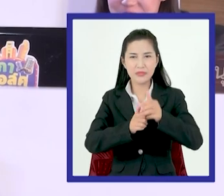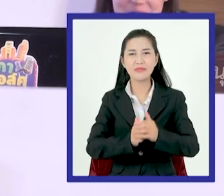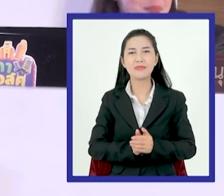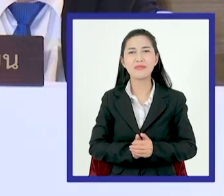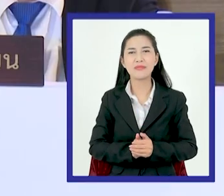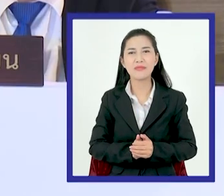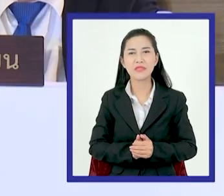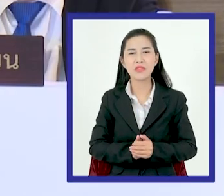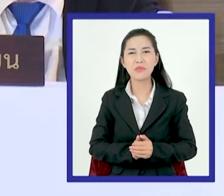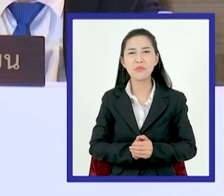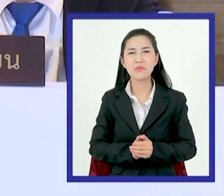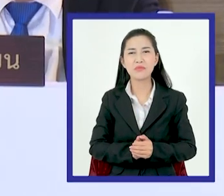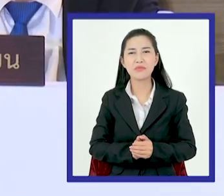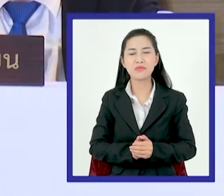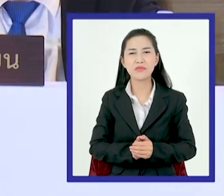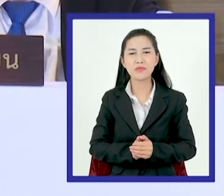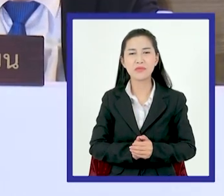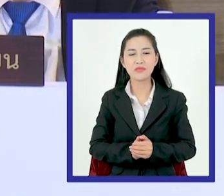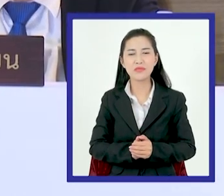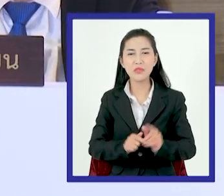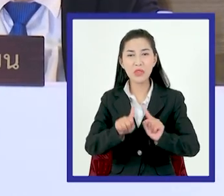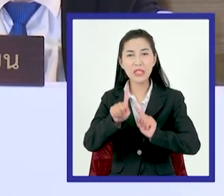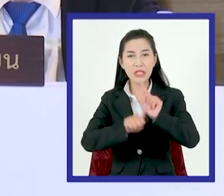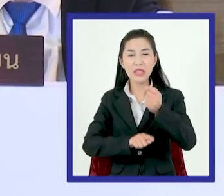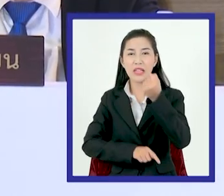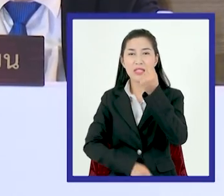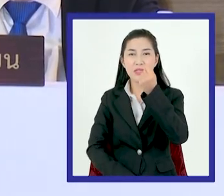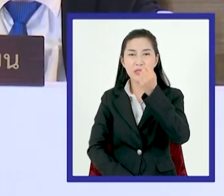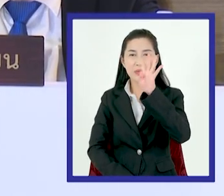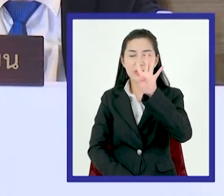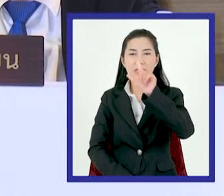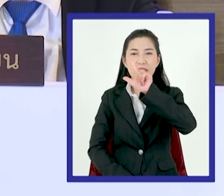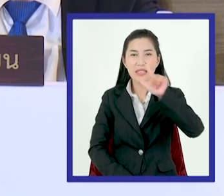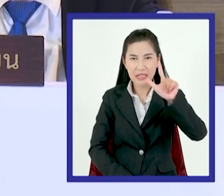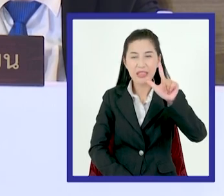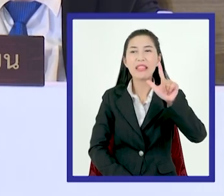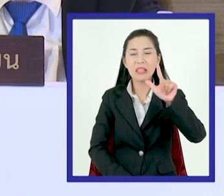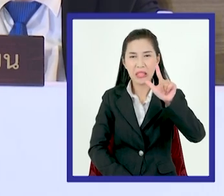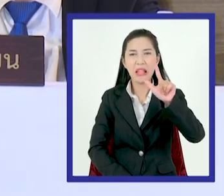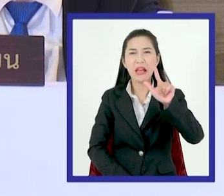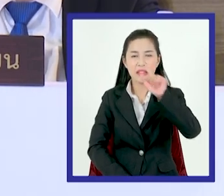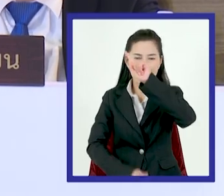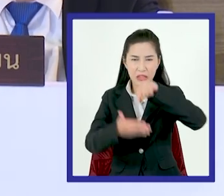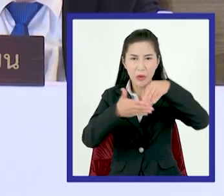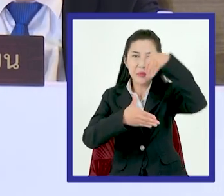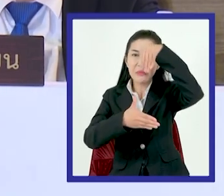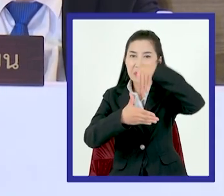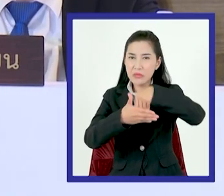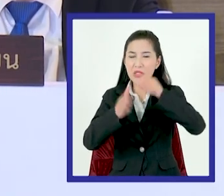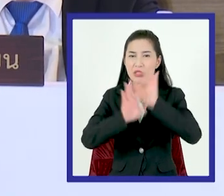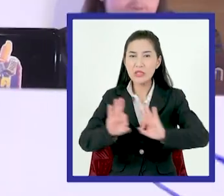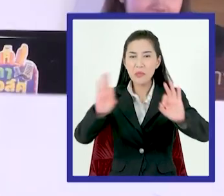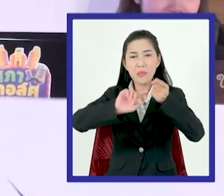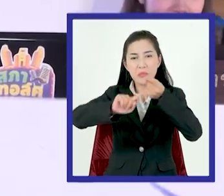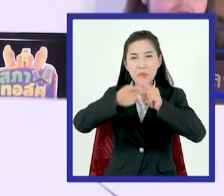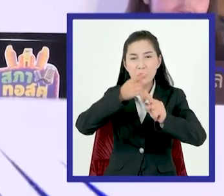ถึงแม้ว่าอันดับ1เนี่ยจะได้14ล้านเสียงเนี่ยนะครับมันไม่สำคัญหรอกครับมันสำคัญที่ว่าท่านมีเพื่อนเยอะ